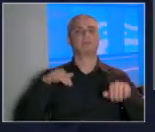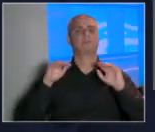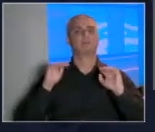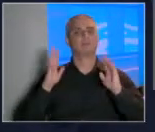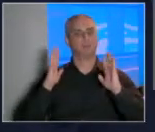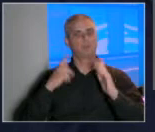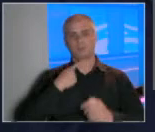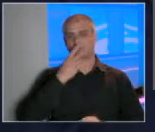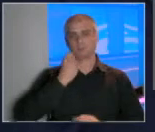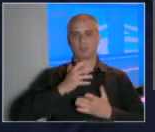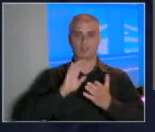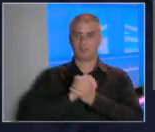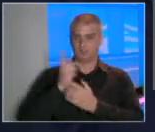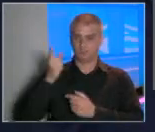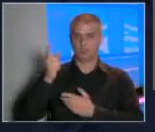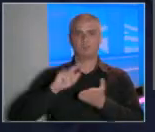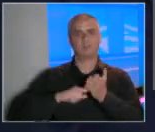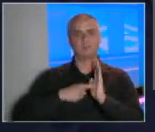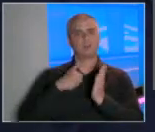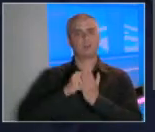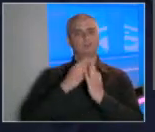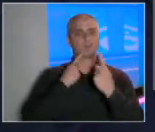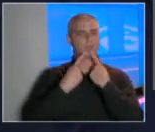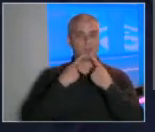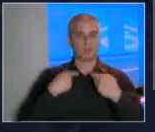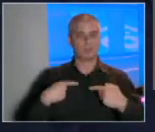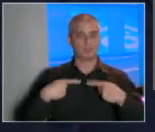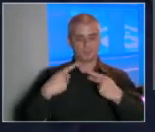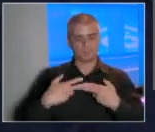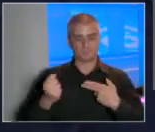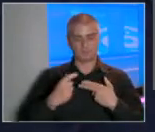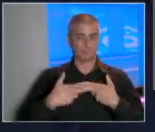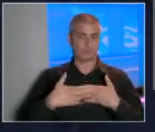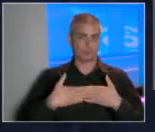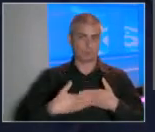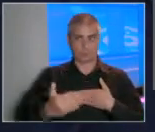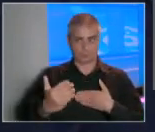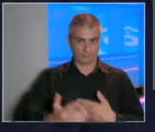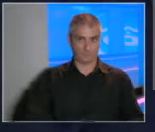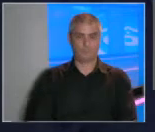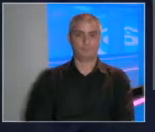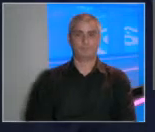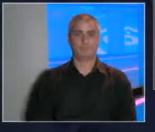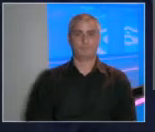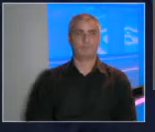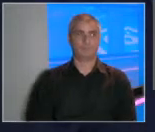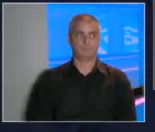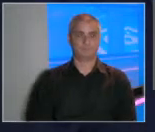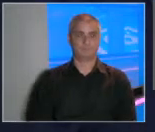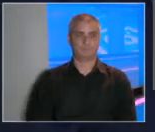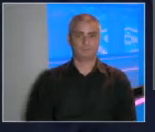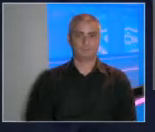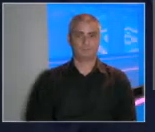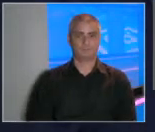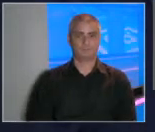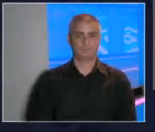ich begrüße das sehr, dass der Kollege eben selbst erklärt hat, dass sie den Weg des Dialoges